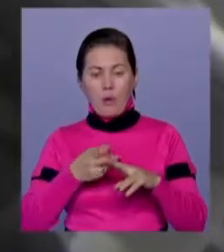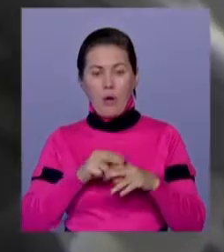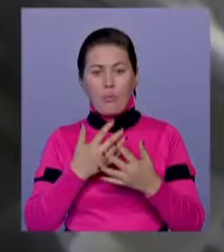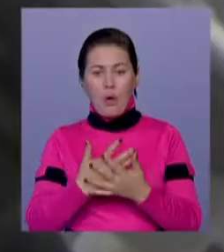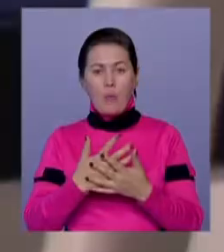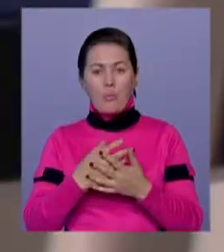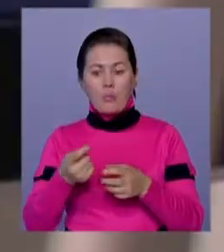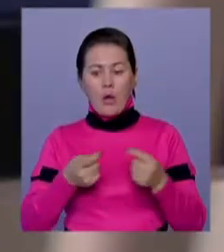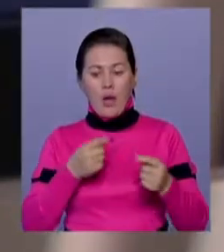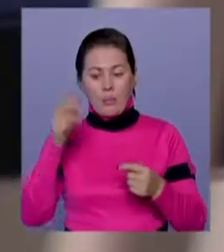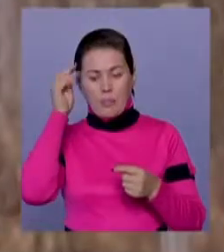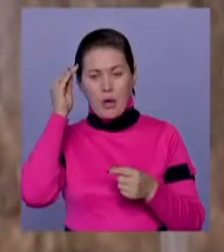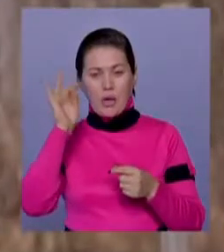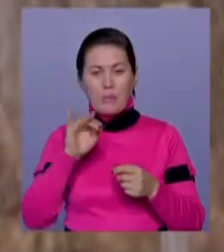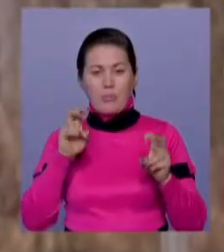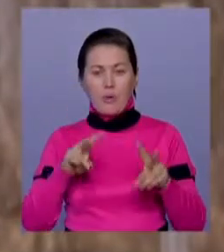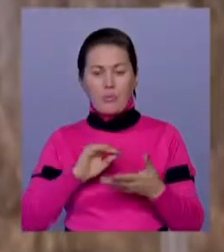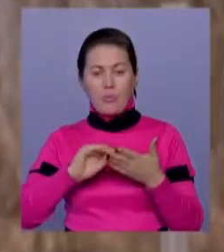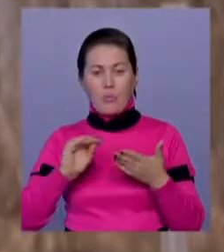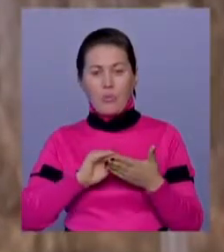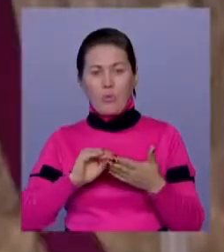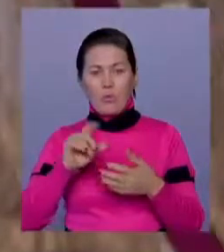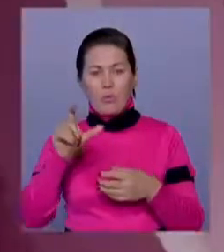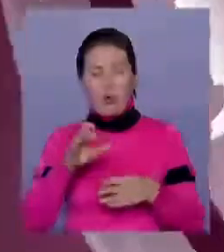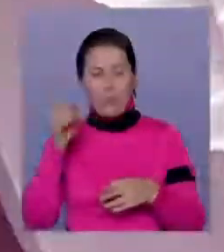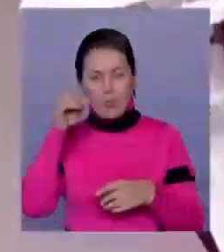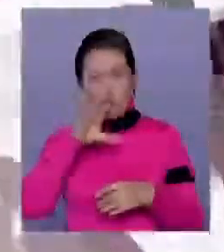билік өкілдерінің пікірлерін Азамат Әуезхан тыңдап қайтты.